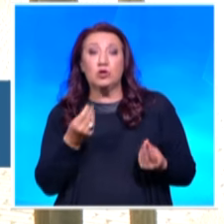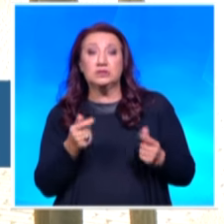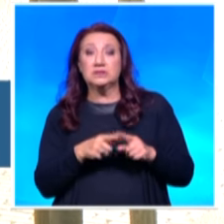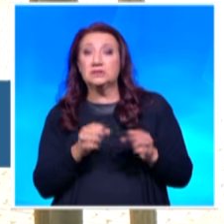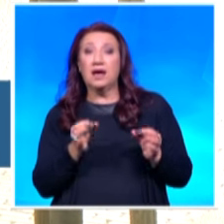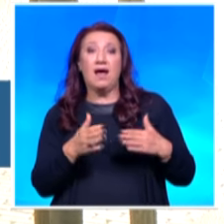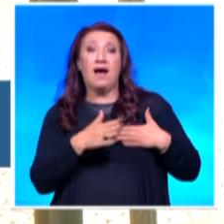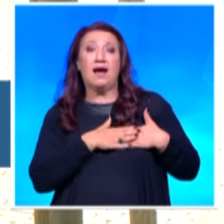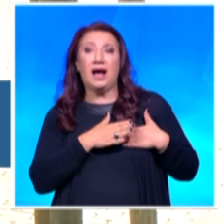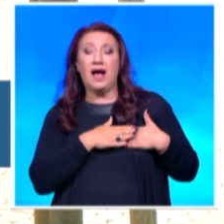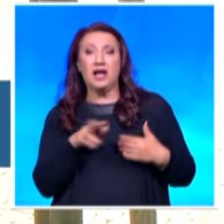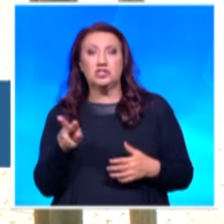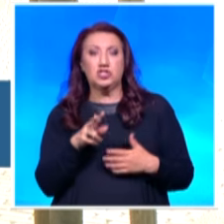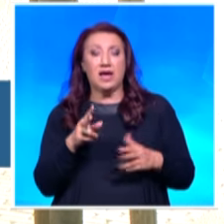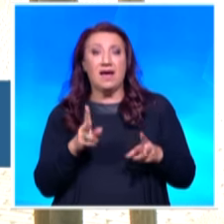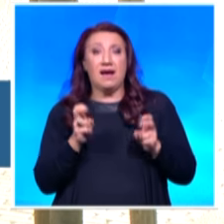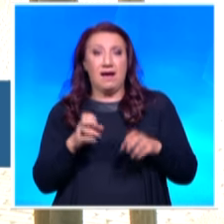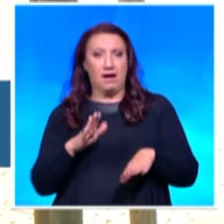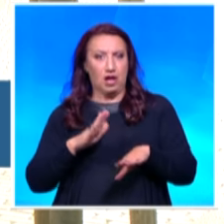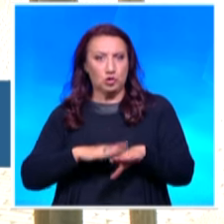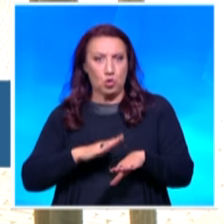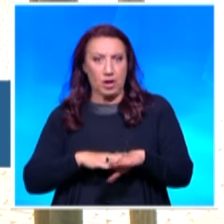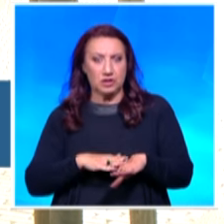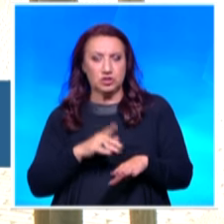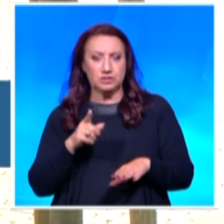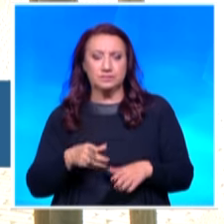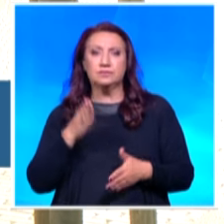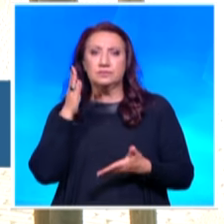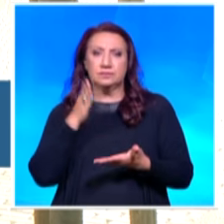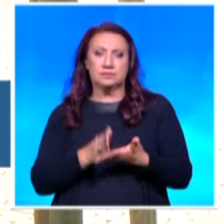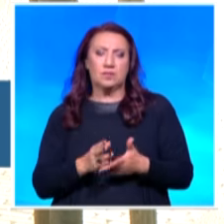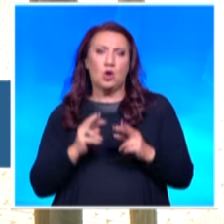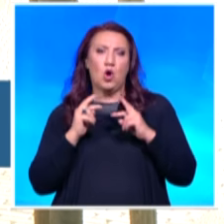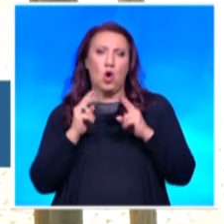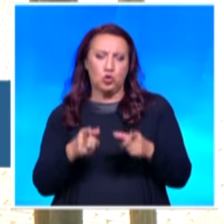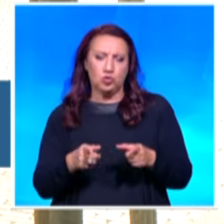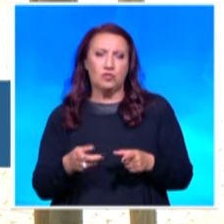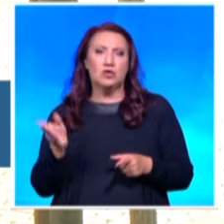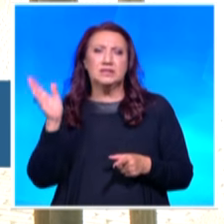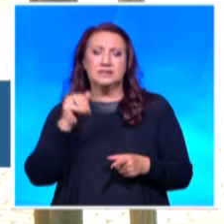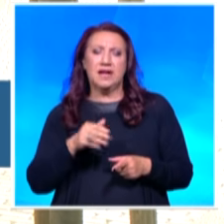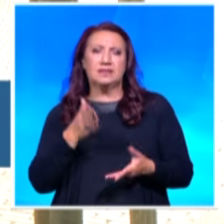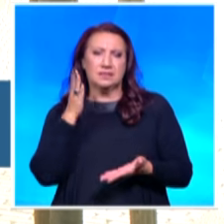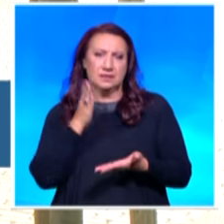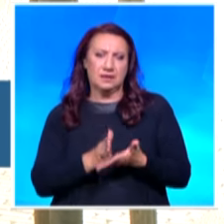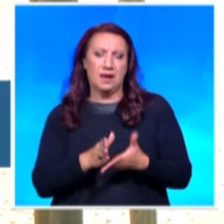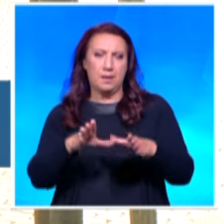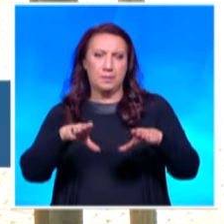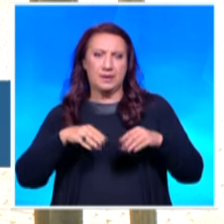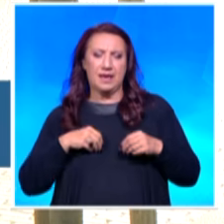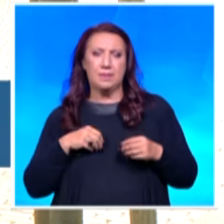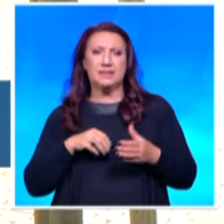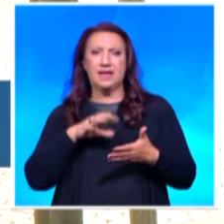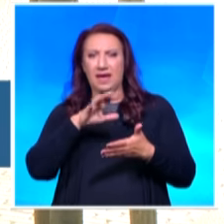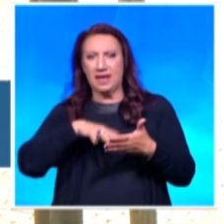как ще се доказва. Окончателният отговор на този въпрос ще стане ясен и след окончателно приемане на текстовете, най-вероятно през